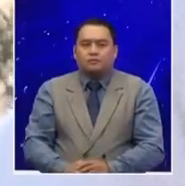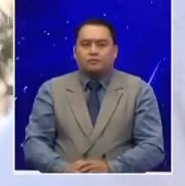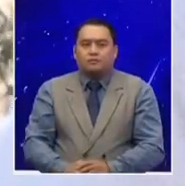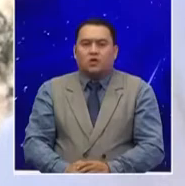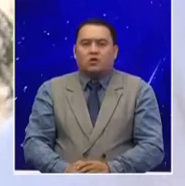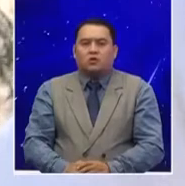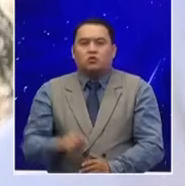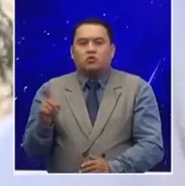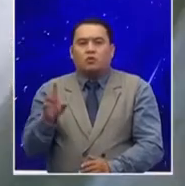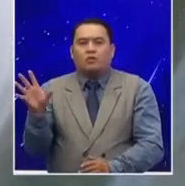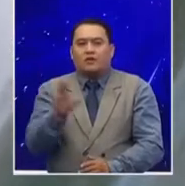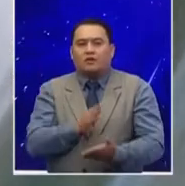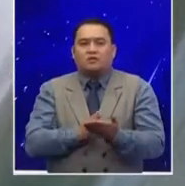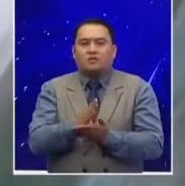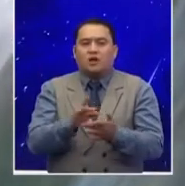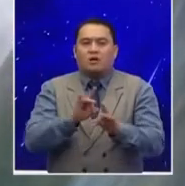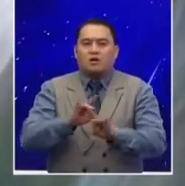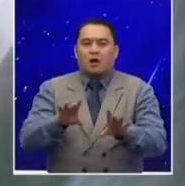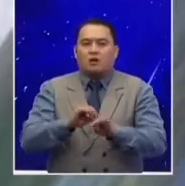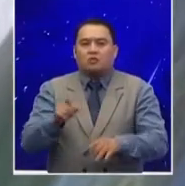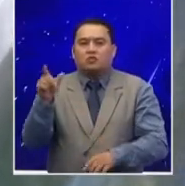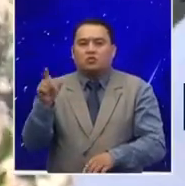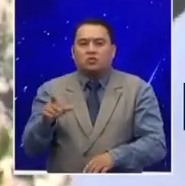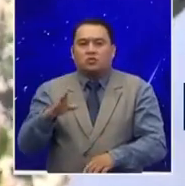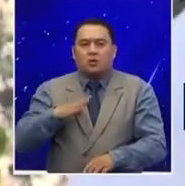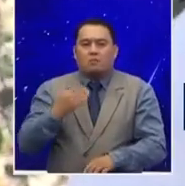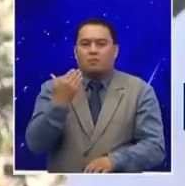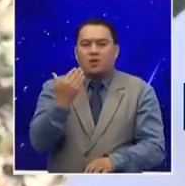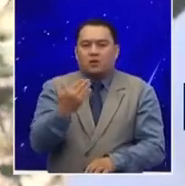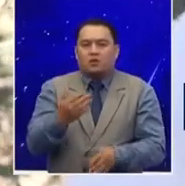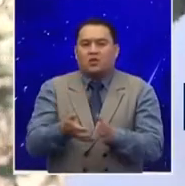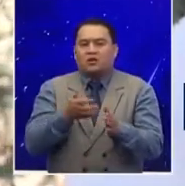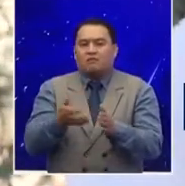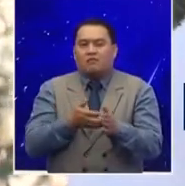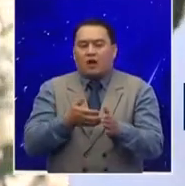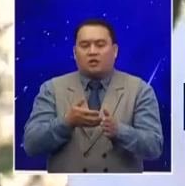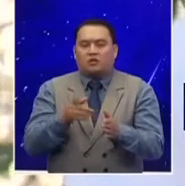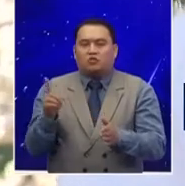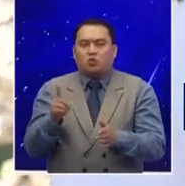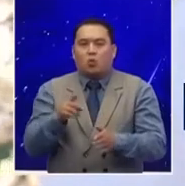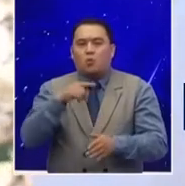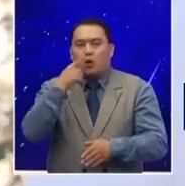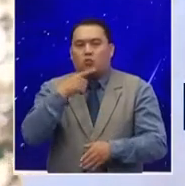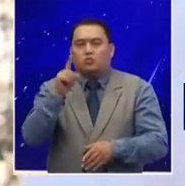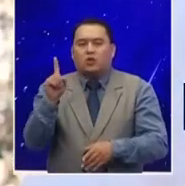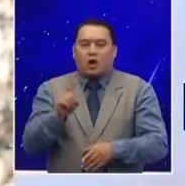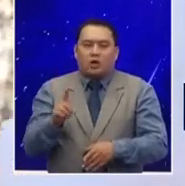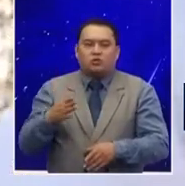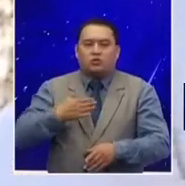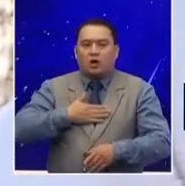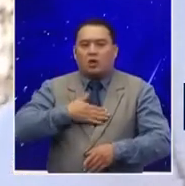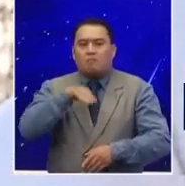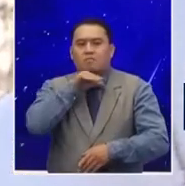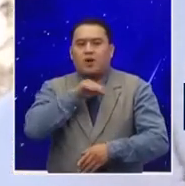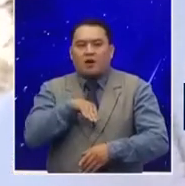Чтобы поведать о всех заслугах и рассказать, каким человеком был Жомарт Жапаров, не хватит слов. Одно я могу сказать точно, наш профессор